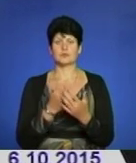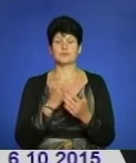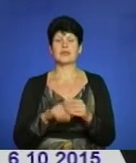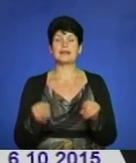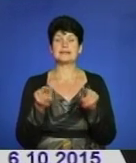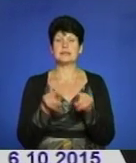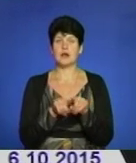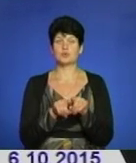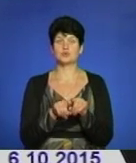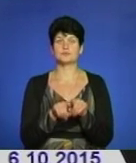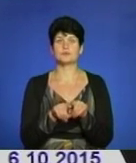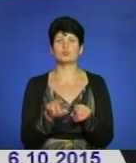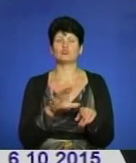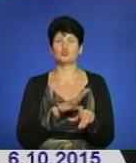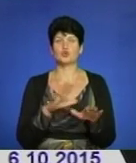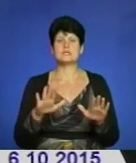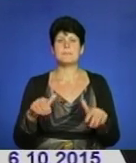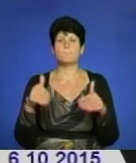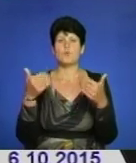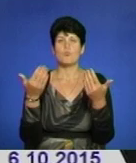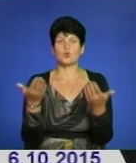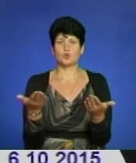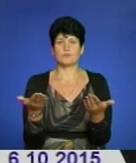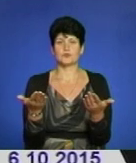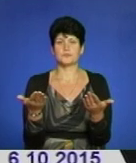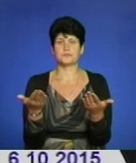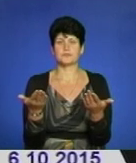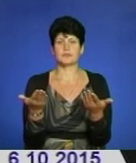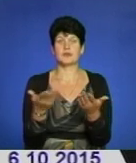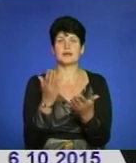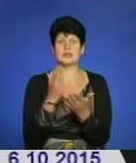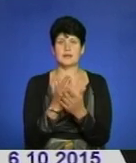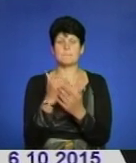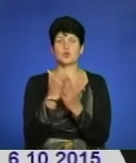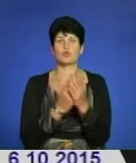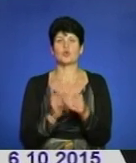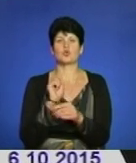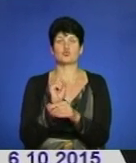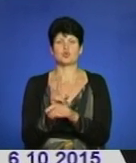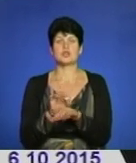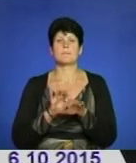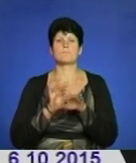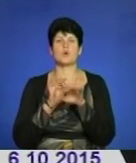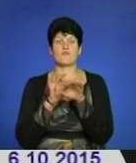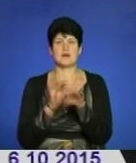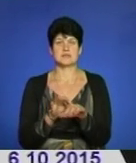Також було запропоновано і десь дане протокольне доручення, щоб провести